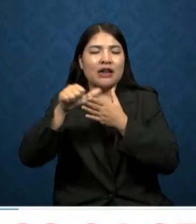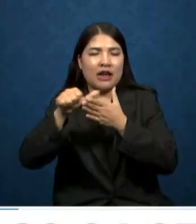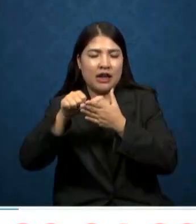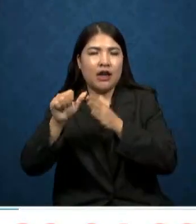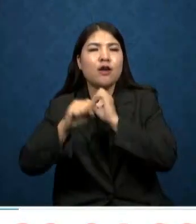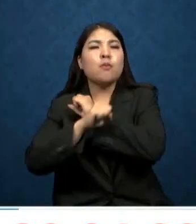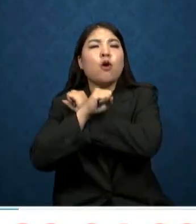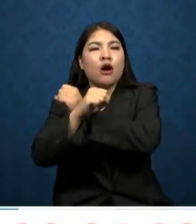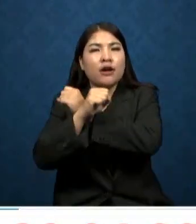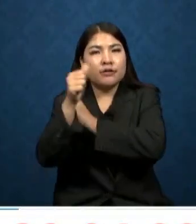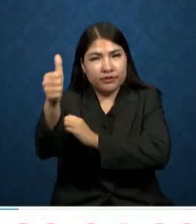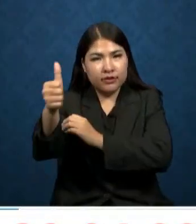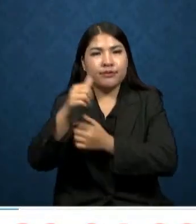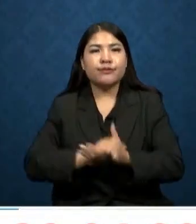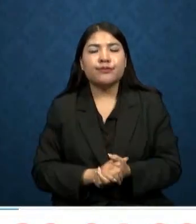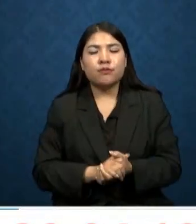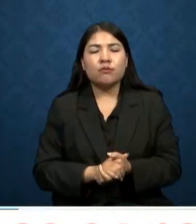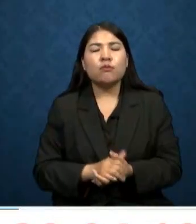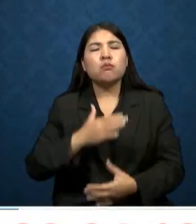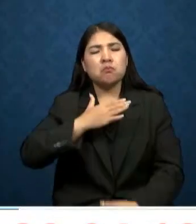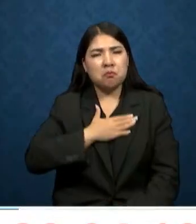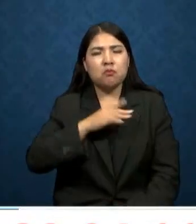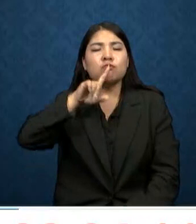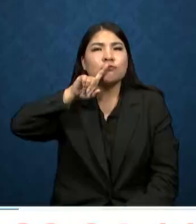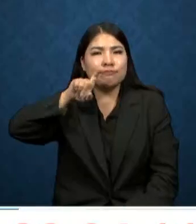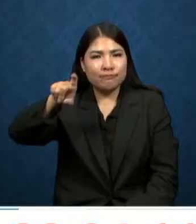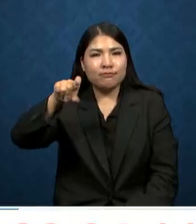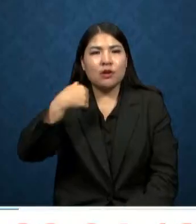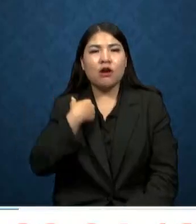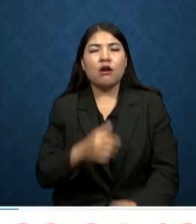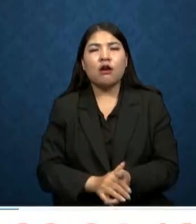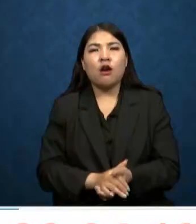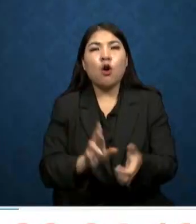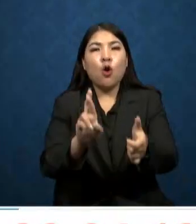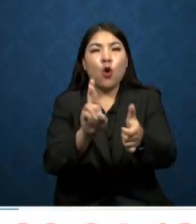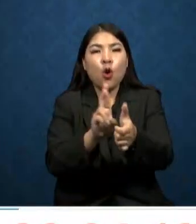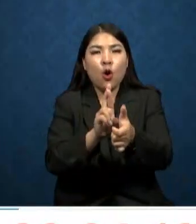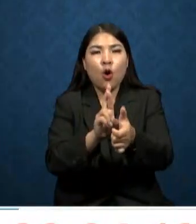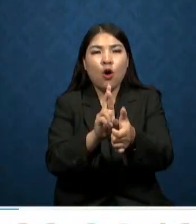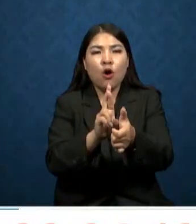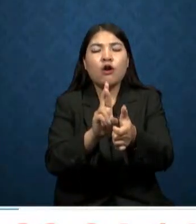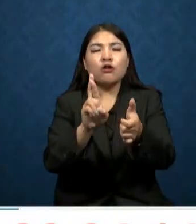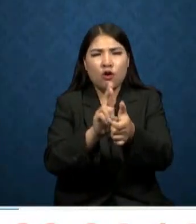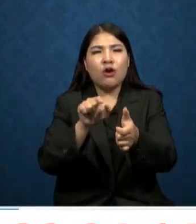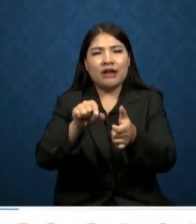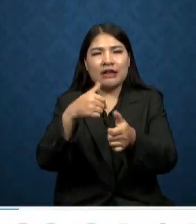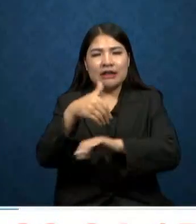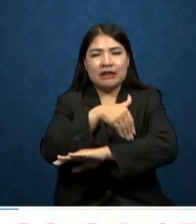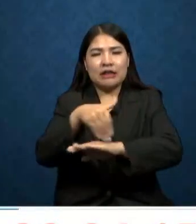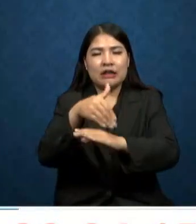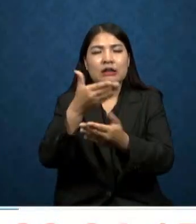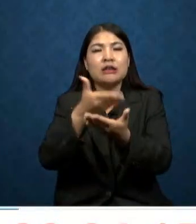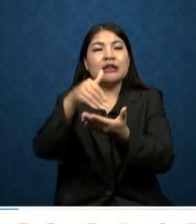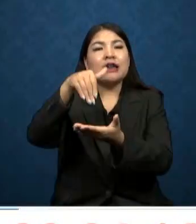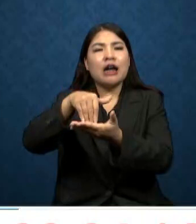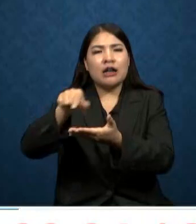ฮะผมก็เรียนถามท่านรองอธิบดีกรมบัญชีกลางนะฮะซึ่งซึมาร่วม